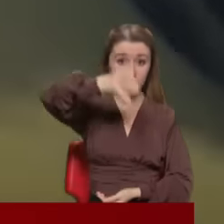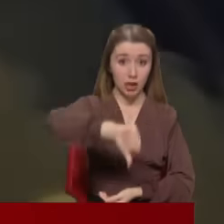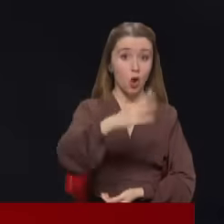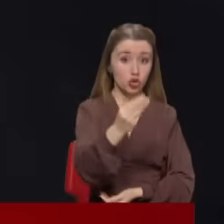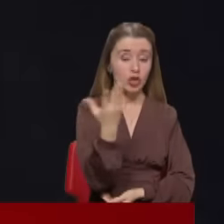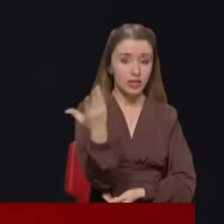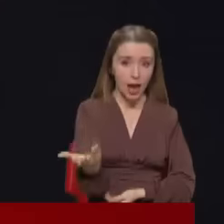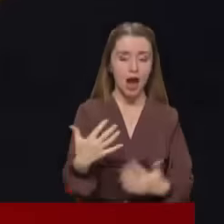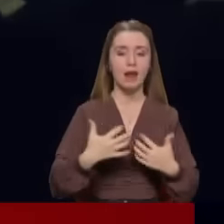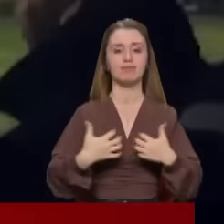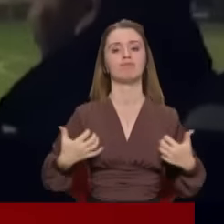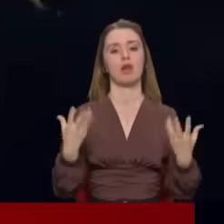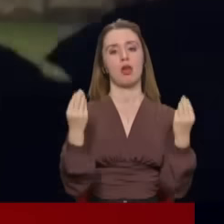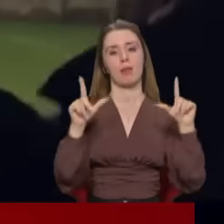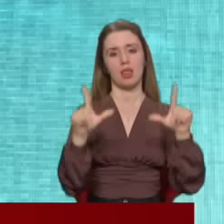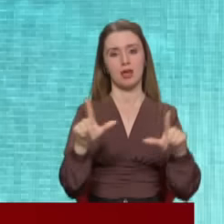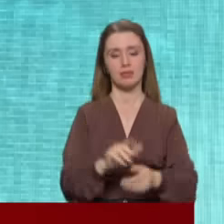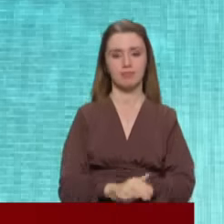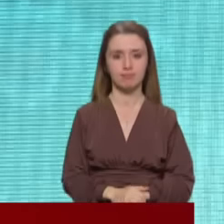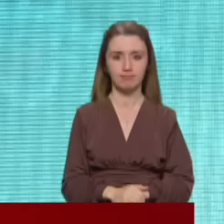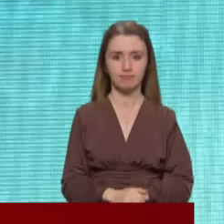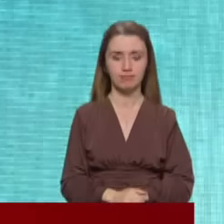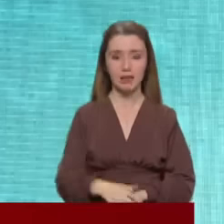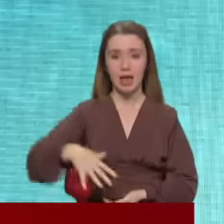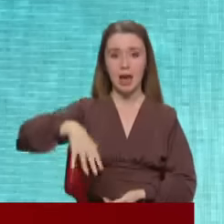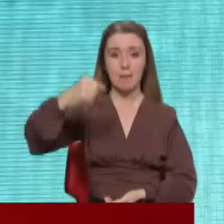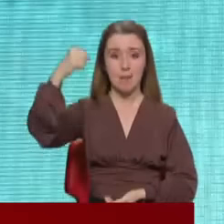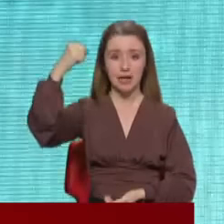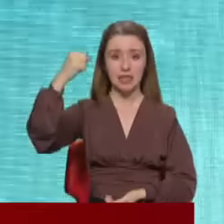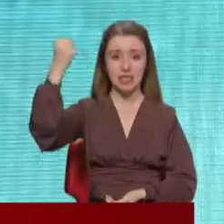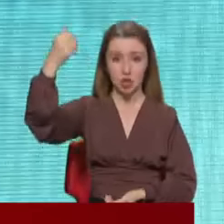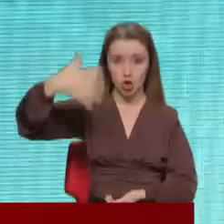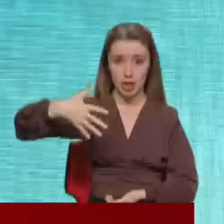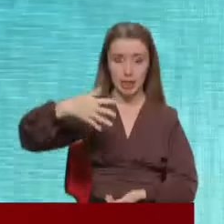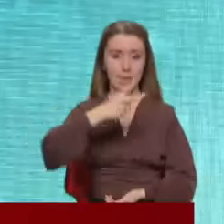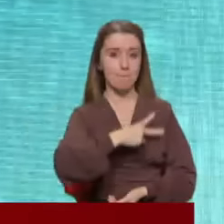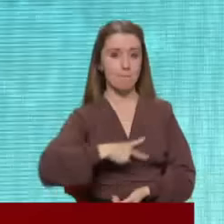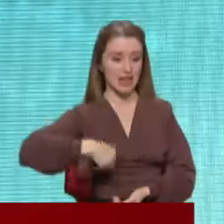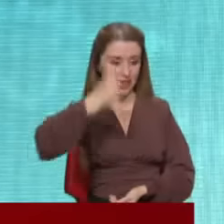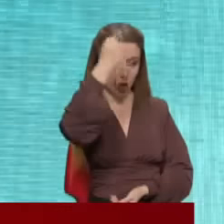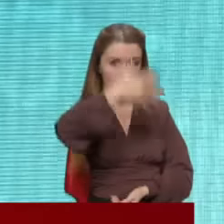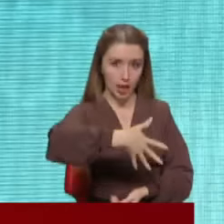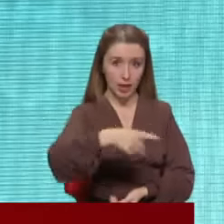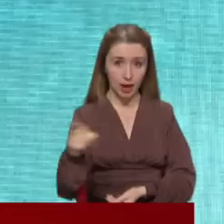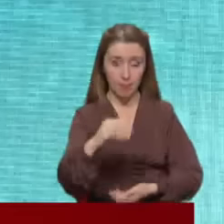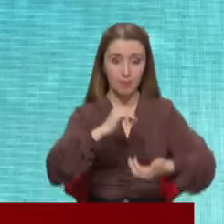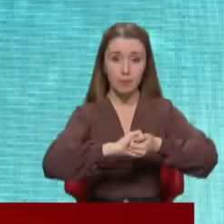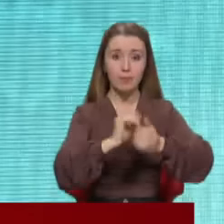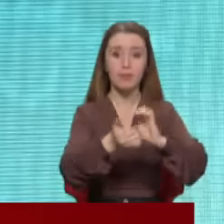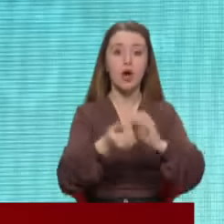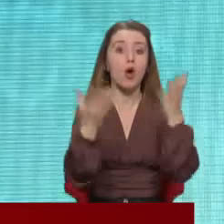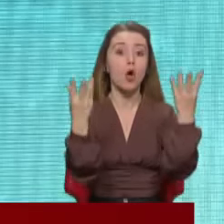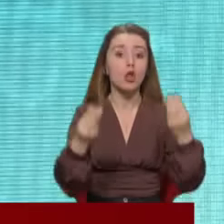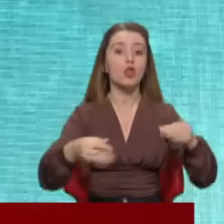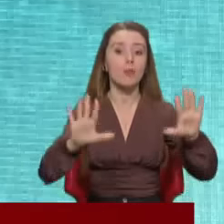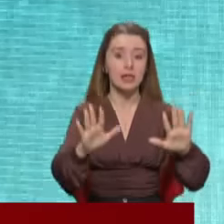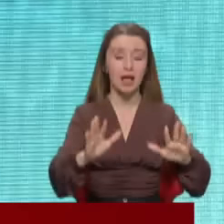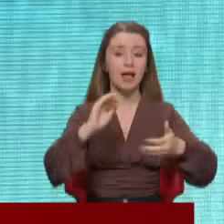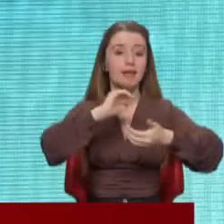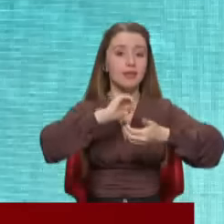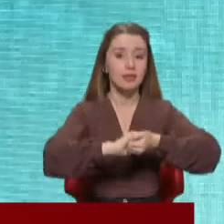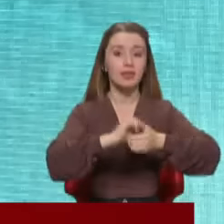Kaybedilecekse mertlikle kaybedilmeli. Merkezi yönetimle yerel yönetim el ele vermezse,